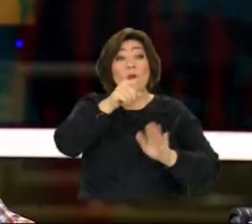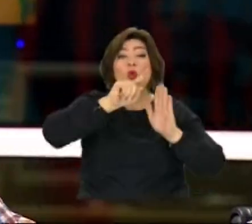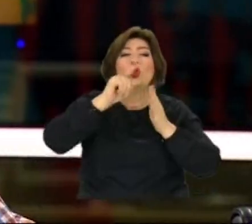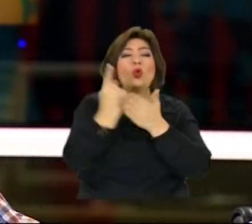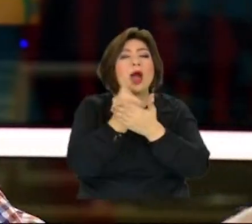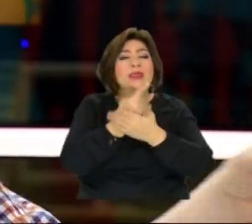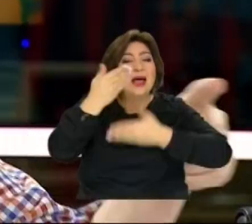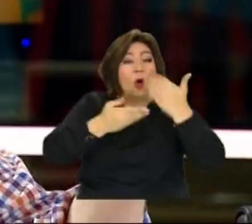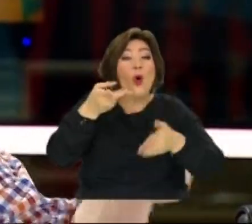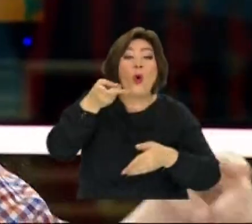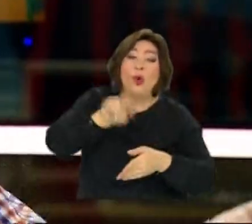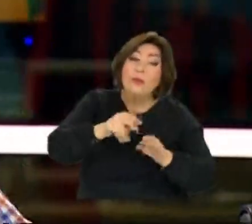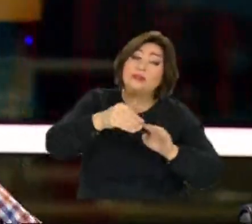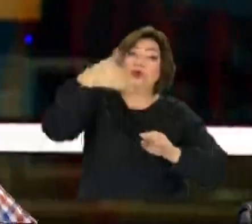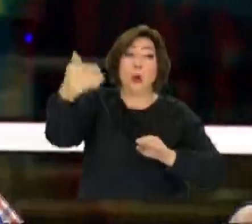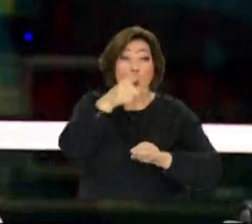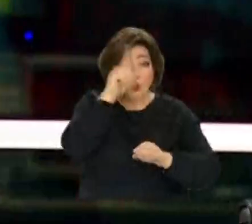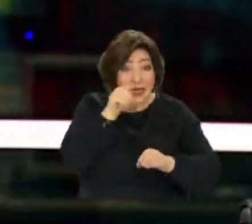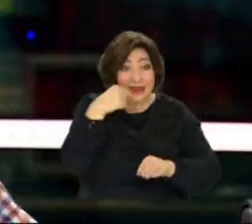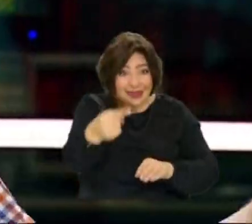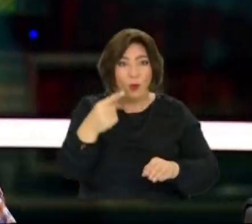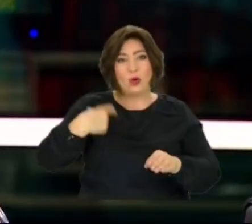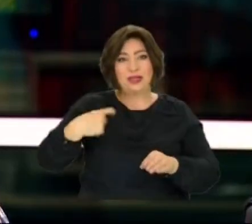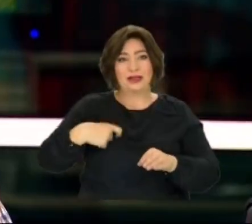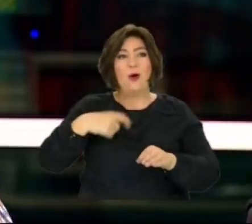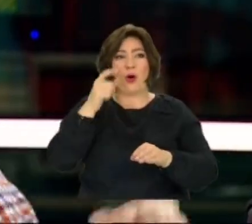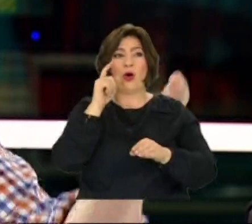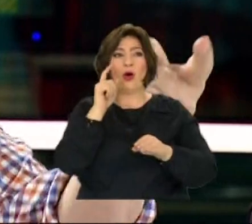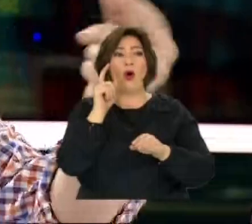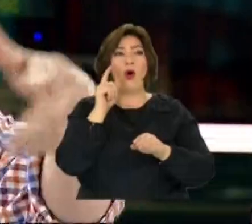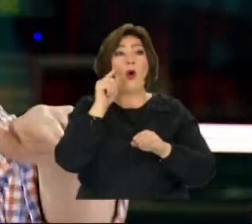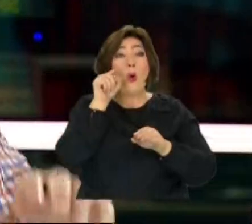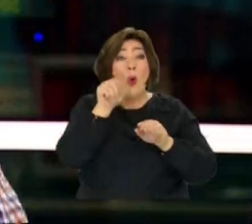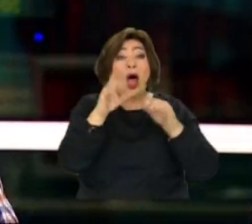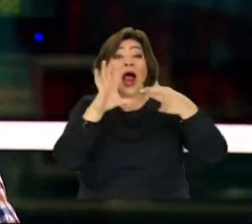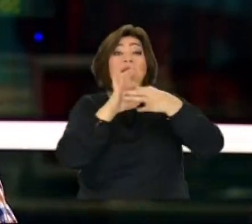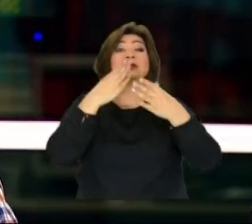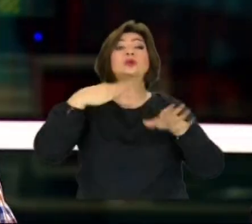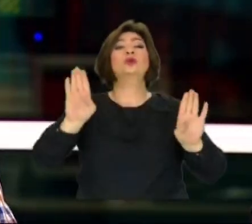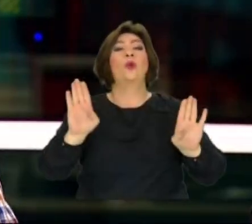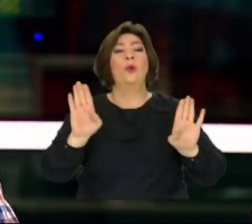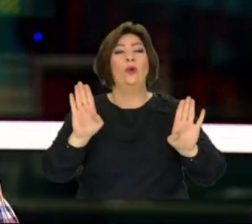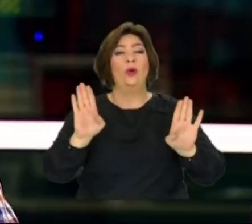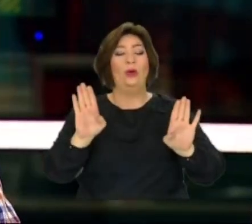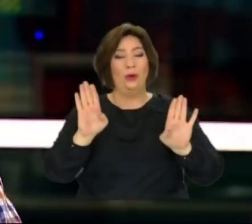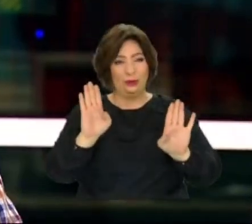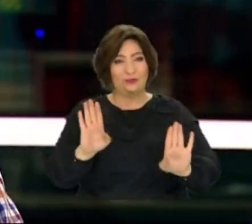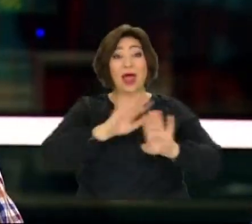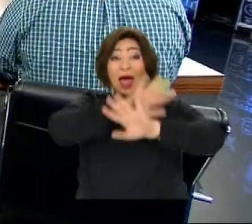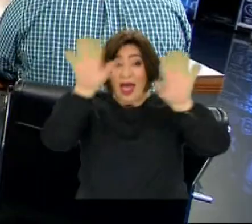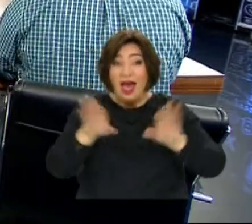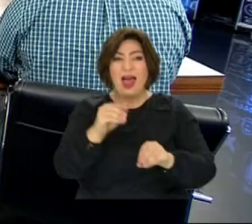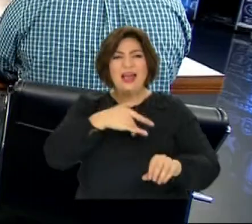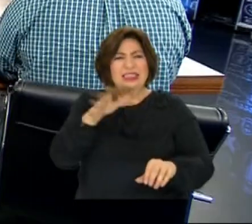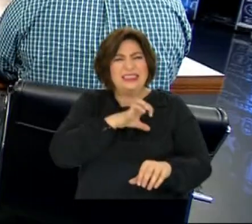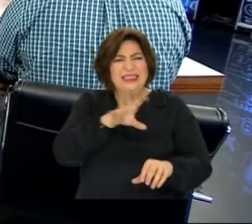sonraki süreç. Ondan dedim özellikle karıştırmasını. Belki Emre hocamızı böldüm anlatmayayım. Yani onunla alakası yok bu anlatılanın. Yani her acı çekerek